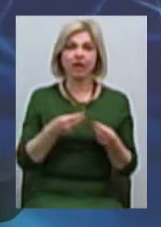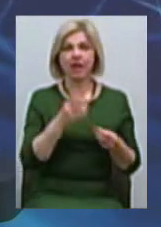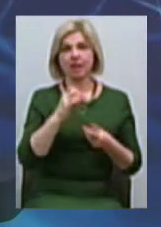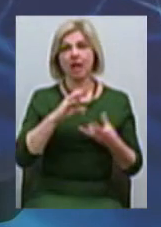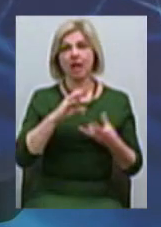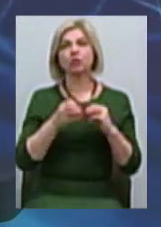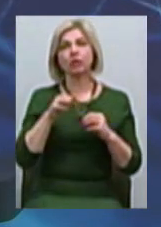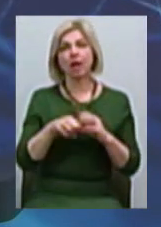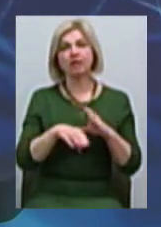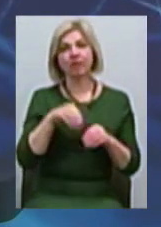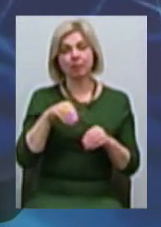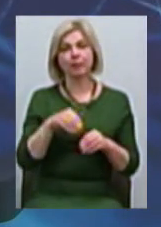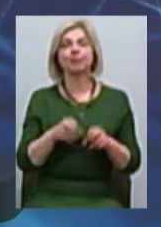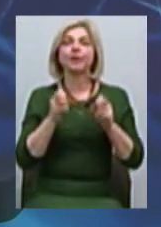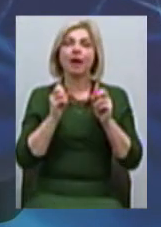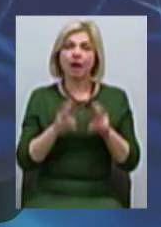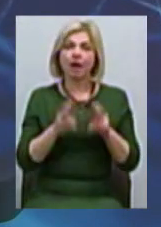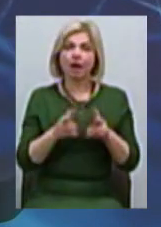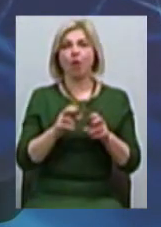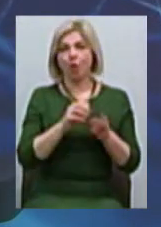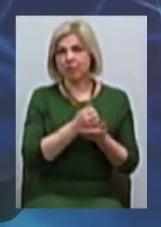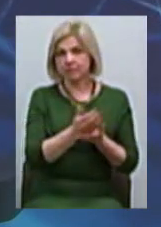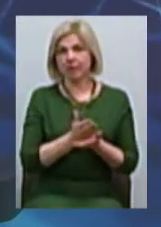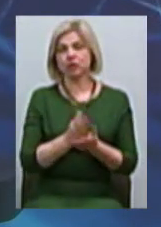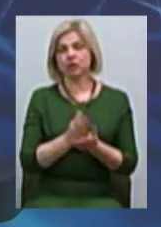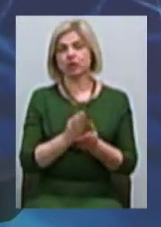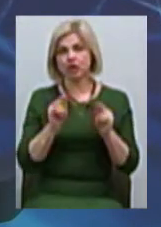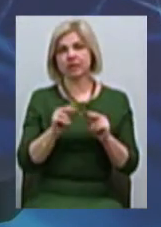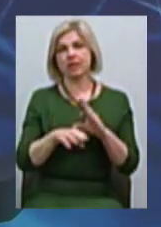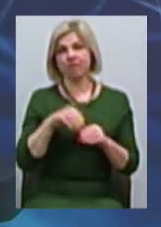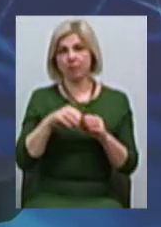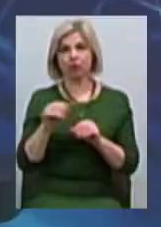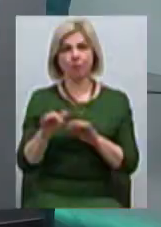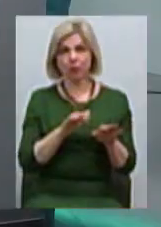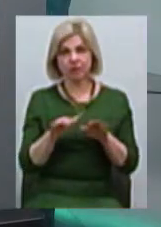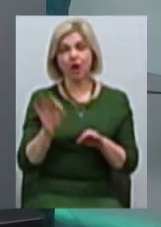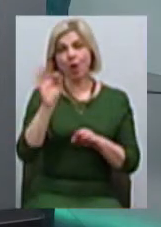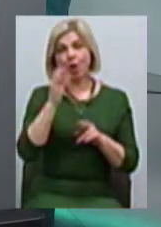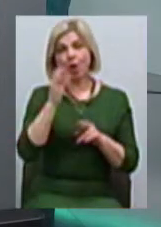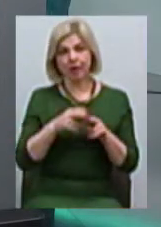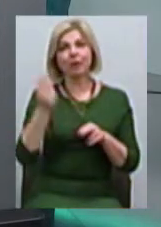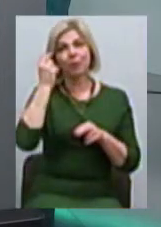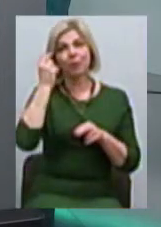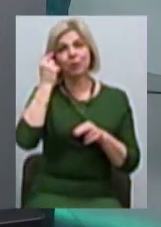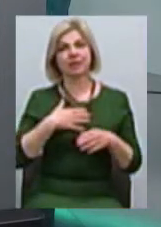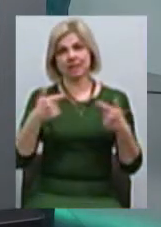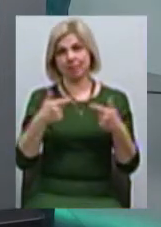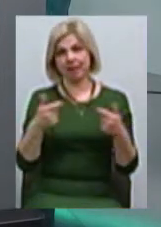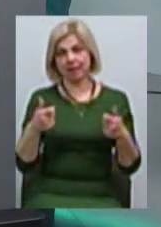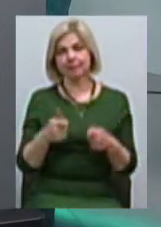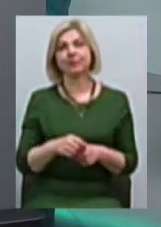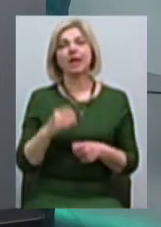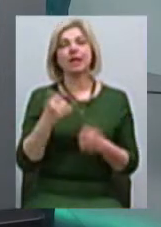виборів? Як убезпечити чесний виборчий процес? Про це дізнаємось у нашого спікера. Сьогодні в студії